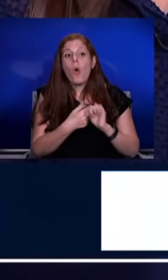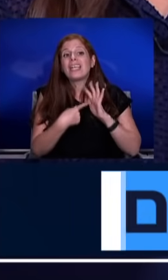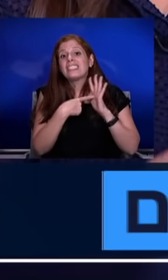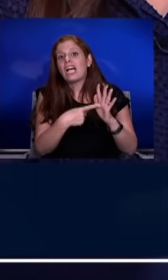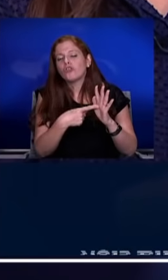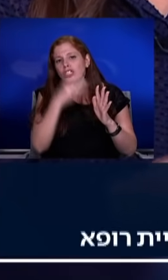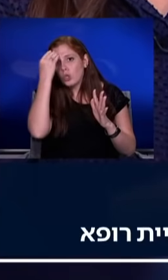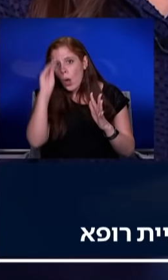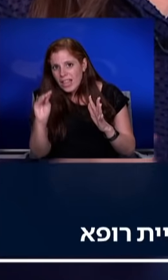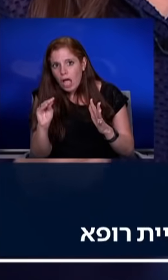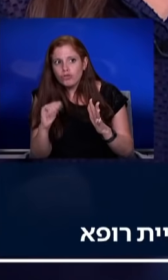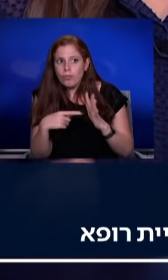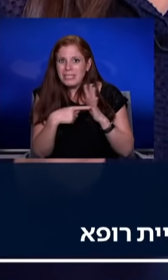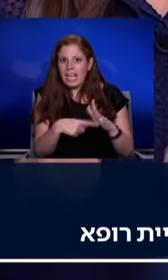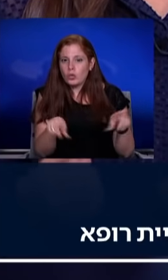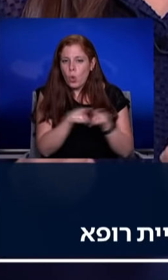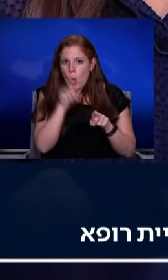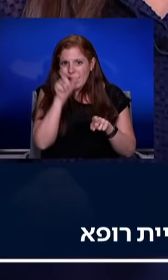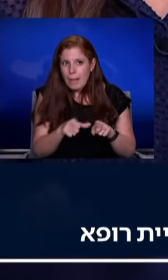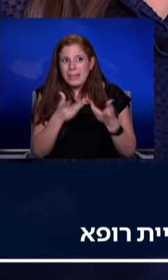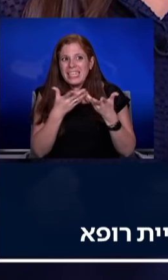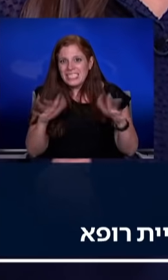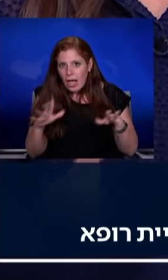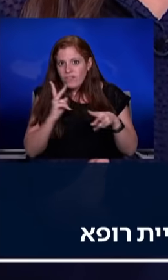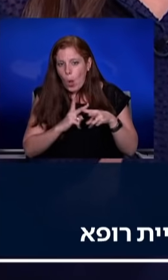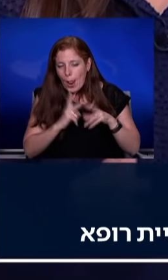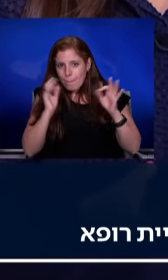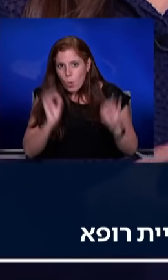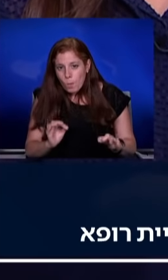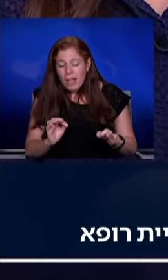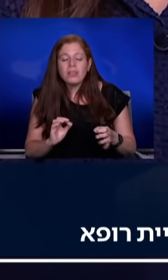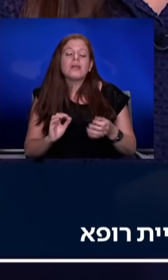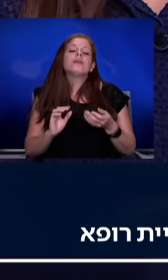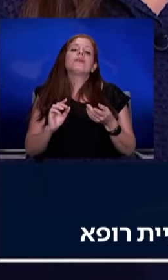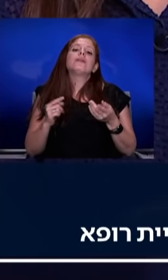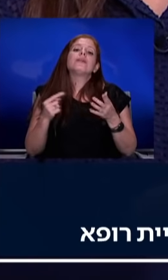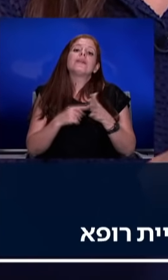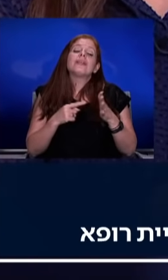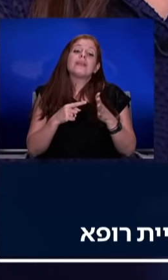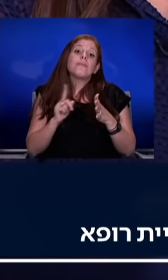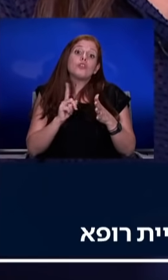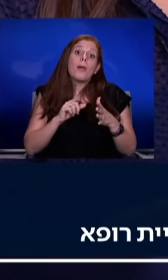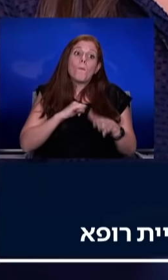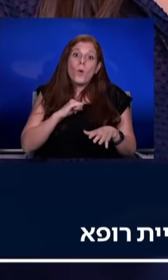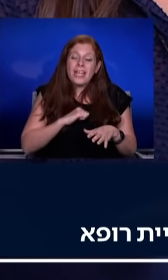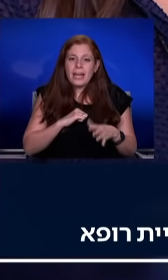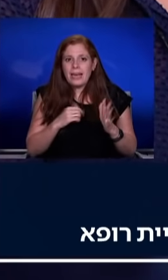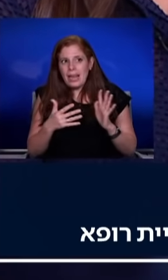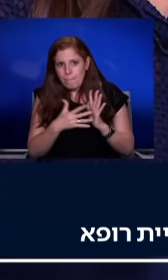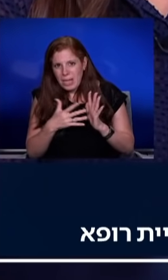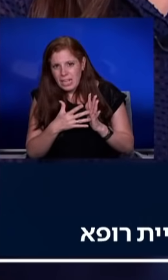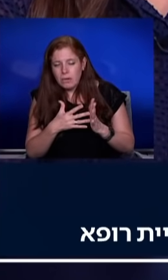הודעה שמצהירה שאותו אדם נחשף לחולה מאומת. לחילופין, כדי מי שיהיה מעוניין להיבדק כי הוא חש תסמינים, יצטרך